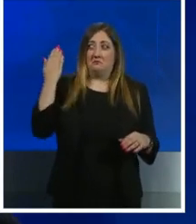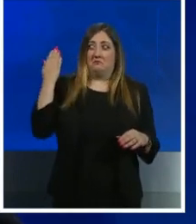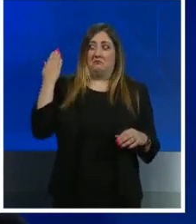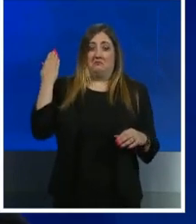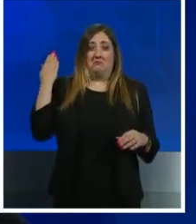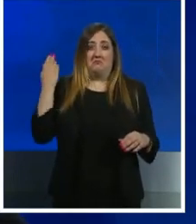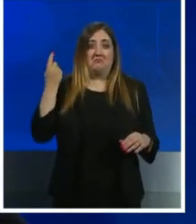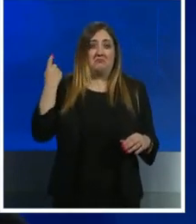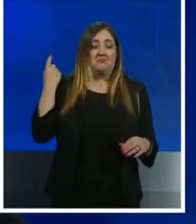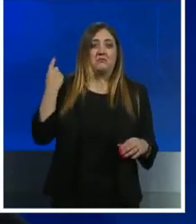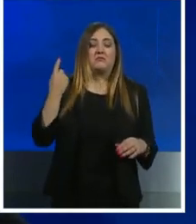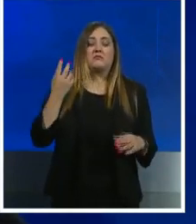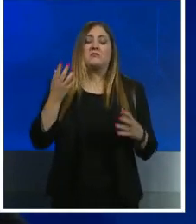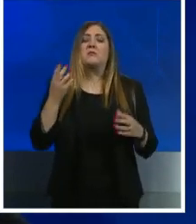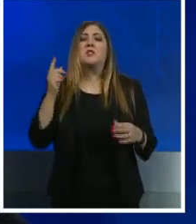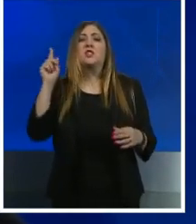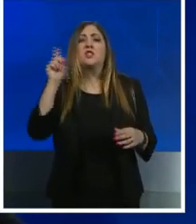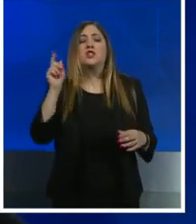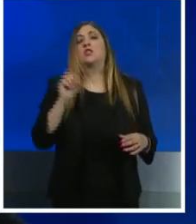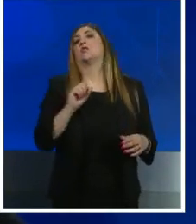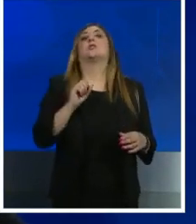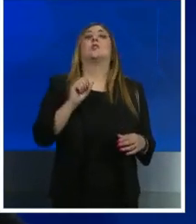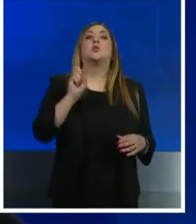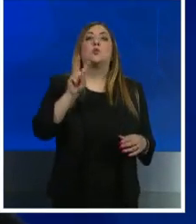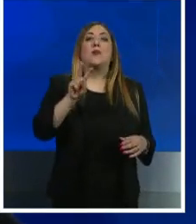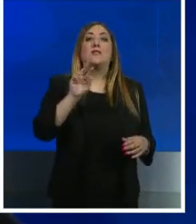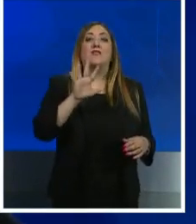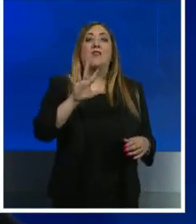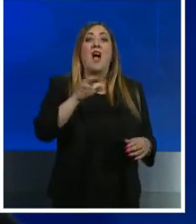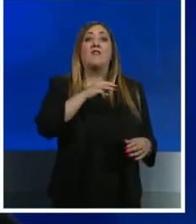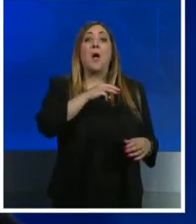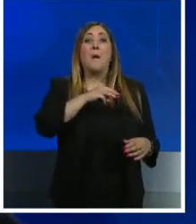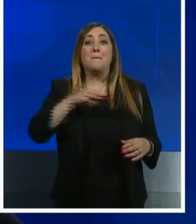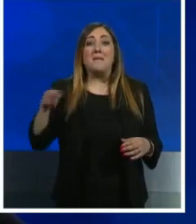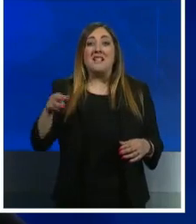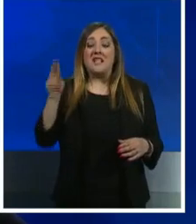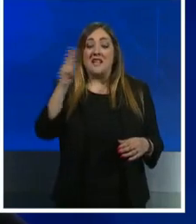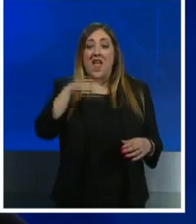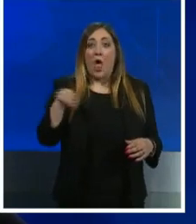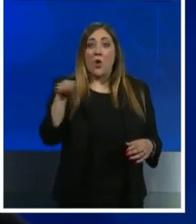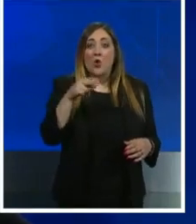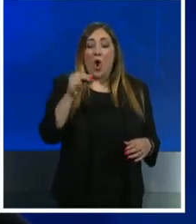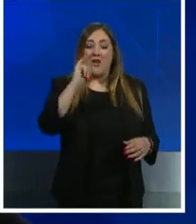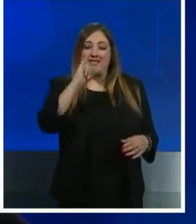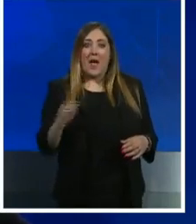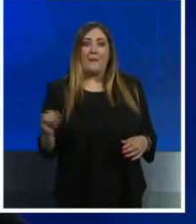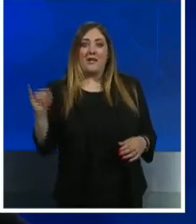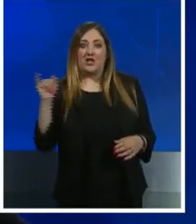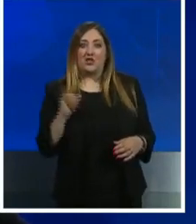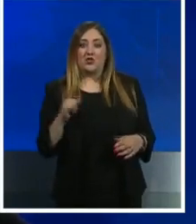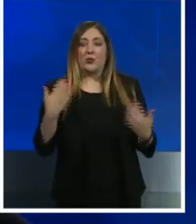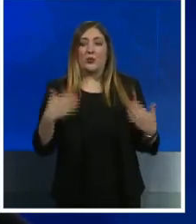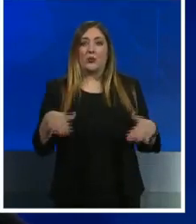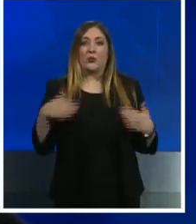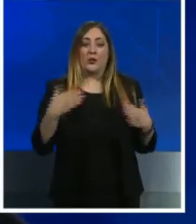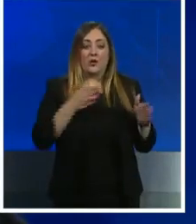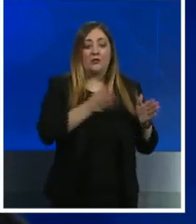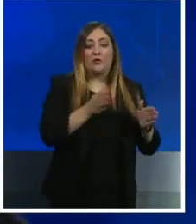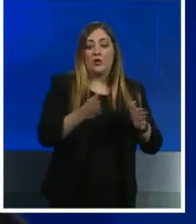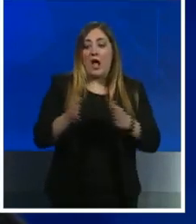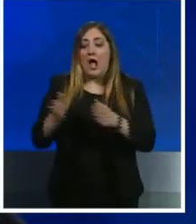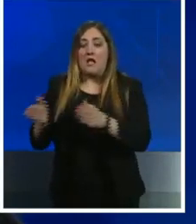ġrat, kellna 25 miljun euro ta' ħsara. F'kull qasam tal-ħajja, jekk